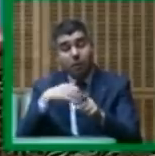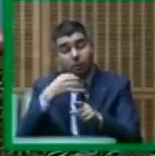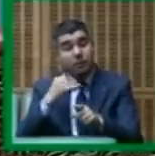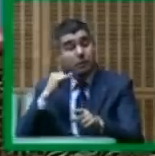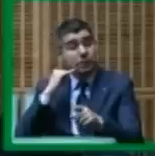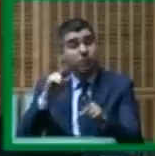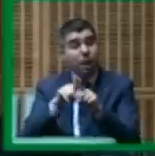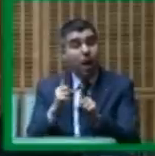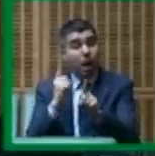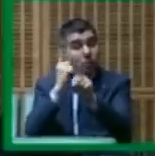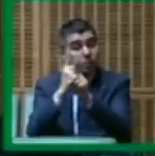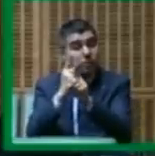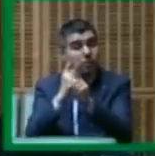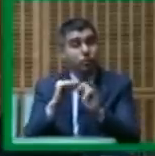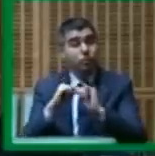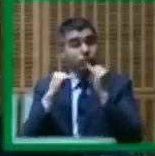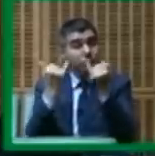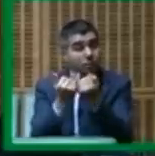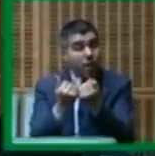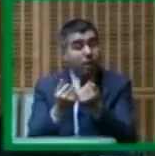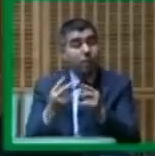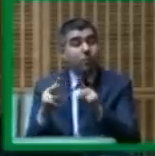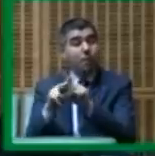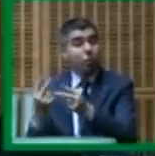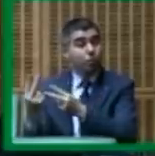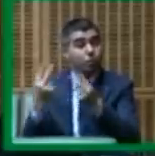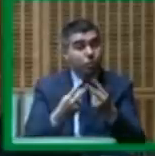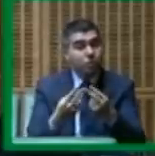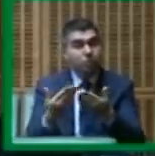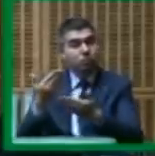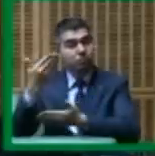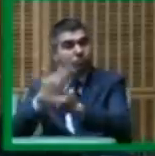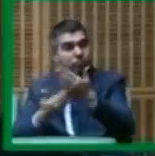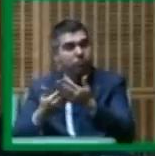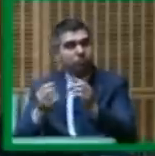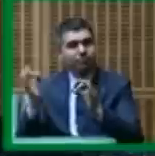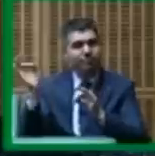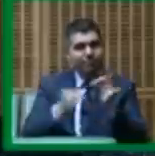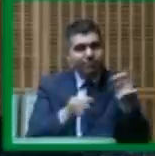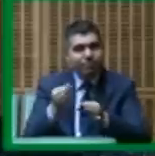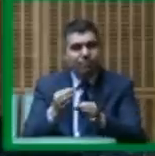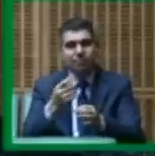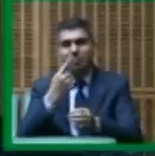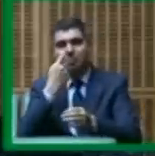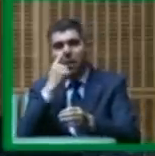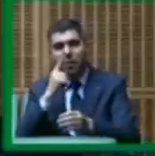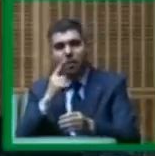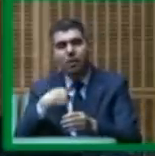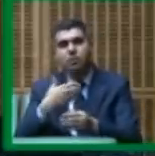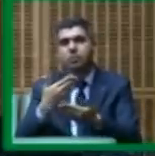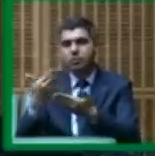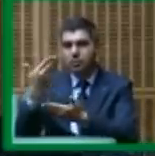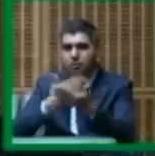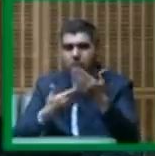اللقاء، ملي نجيو ويكون الكلام مسؤول وما يكونش تعريض وما يكونش تسفيه وما يكونش، وديك الساعة حنا